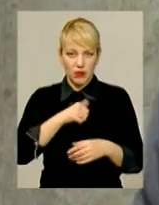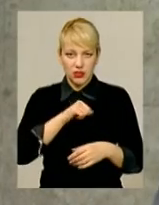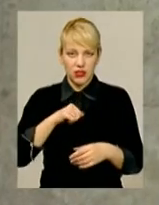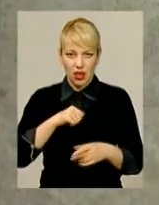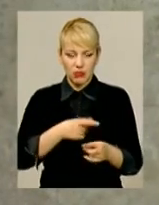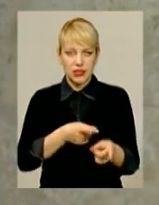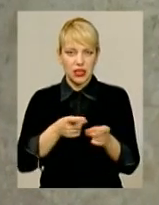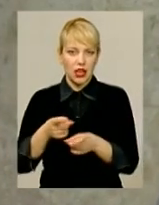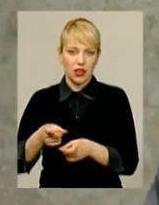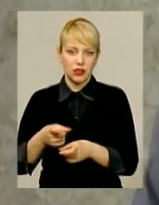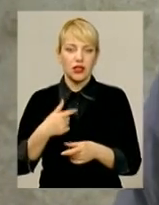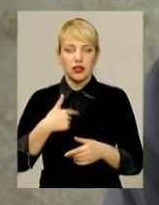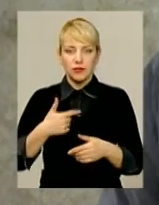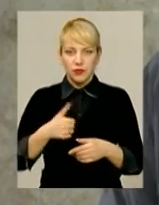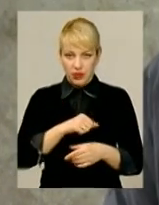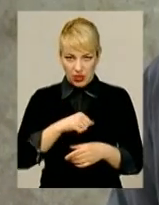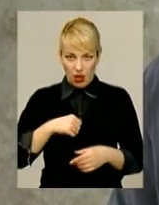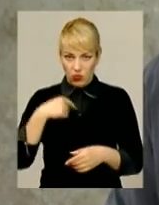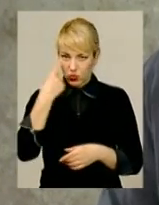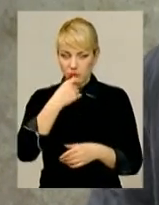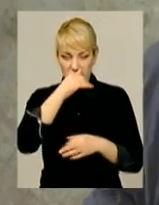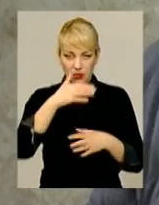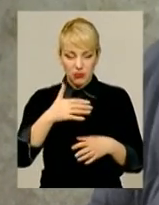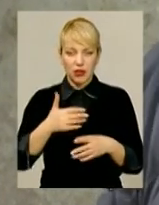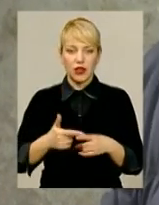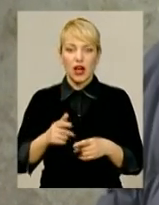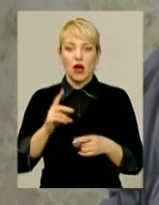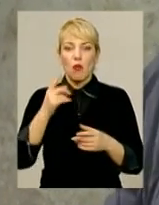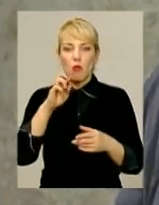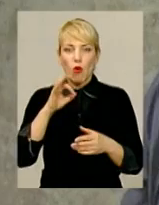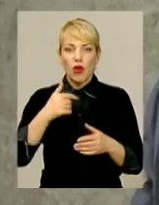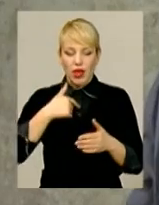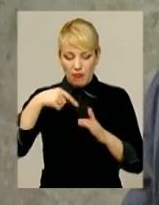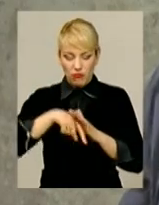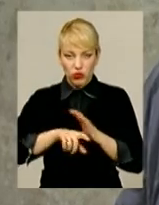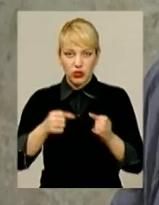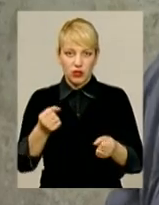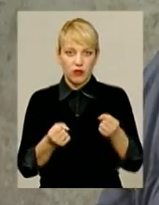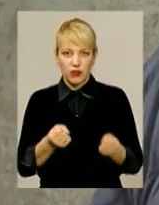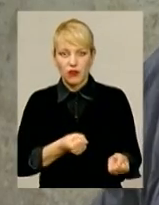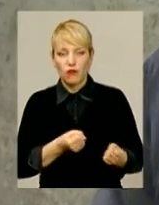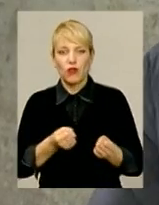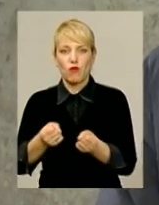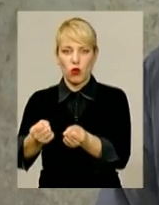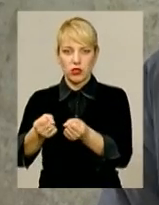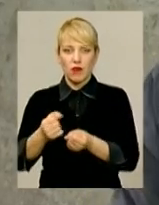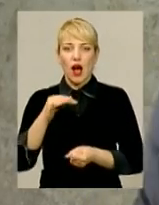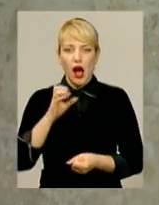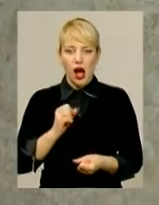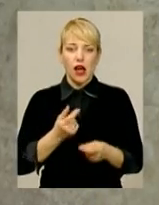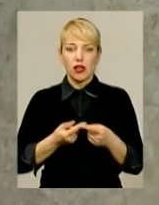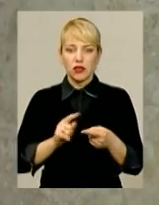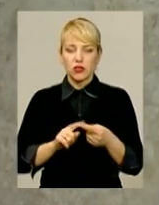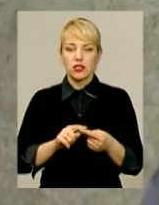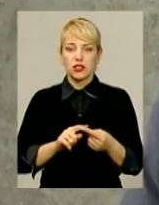бойових, тобто стріляти я не міг безпосередньо з люка, бо так як сидів всередині, я повинен був вивезти хлопців звідти. От іменно, скажімо,